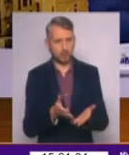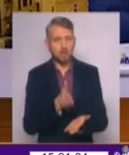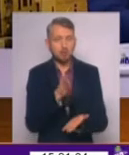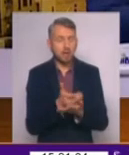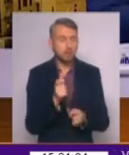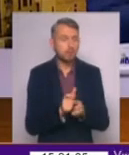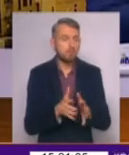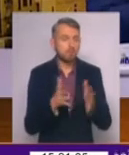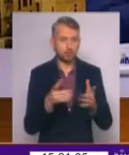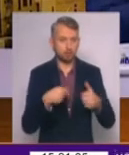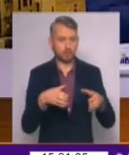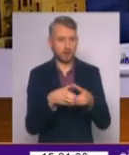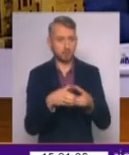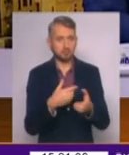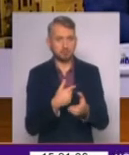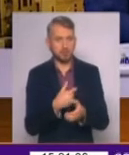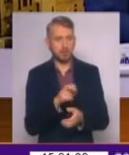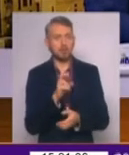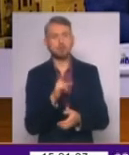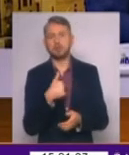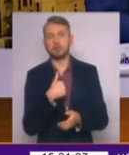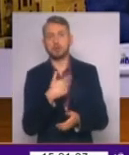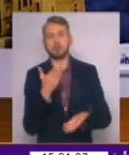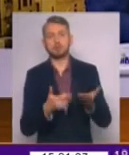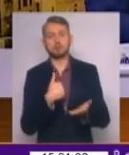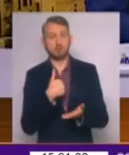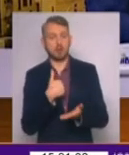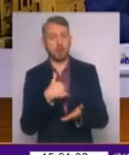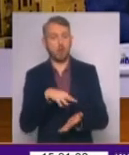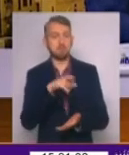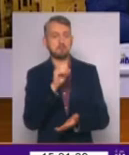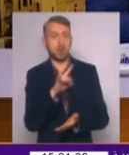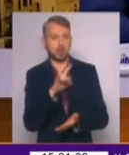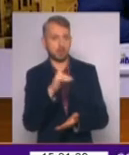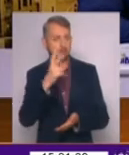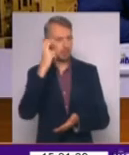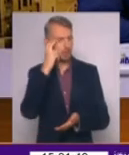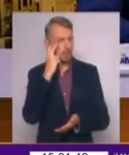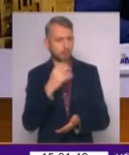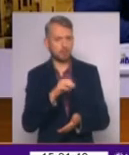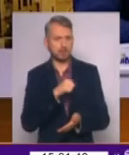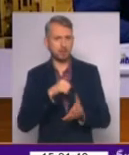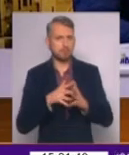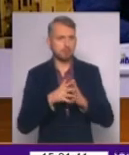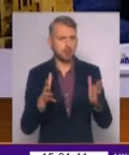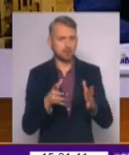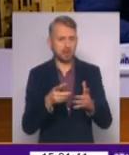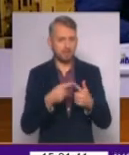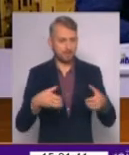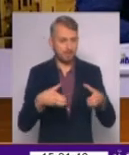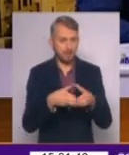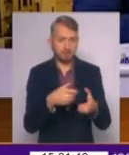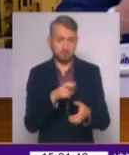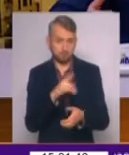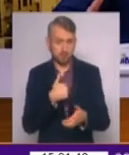найбільшу фракцію. Ну, я би так і зробив, будучи я мером, а у мене була б найбільша фракція в Верховній Раді «Свобода», я б ці питання